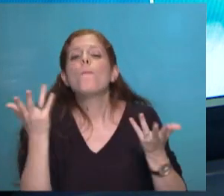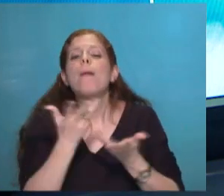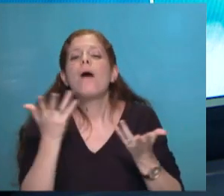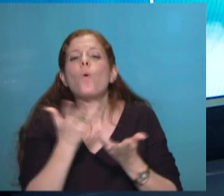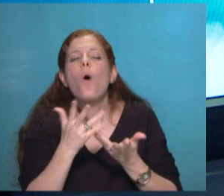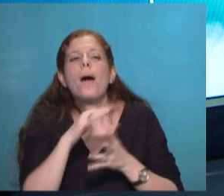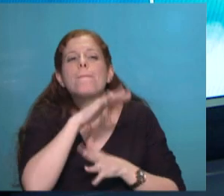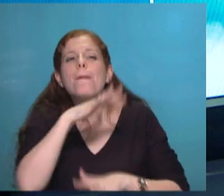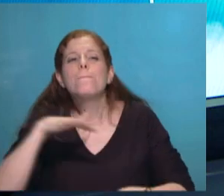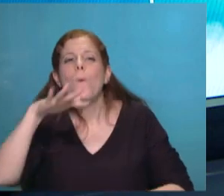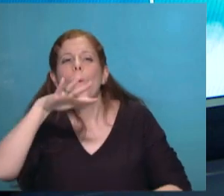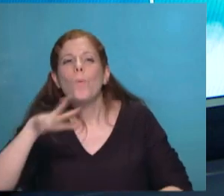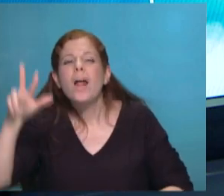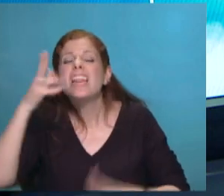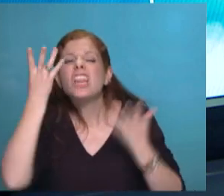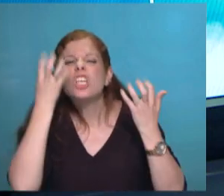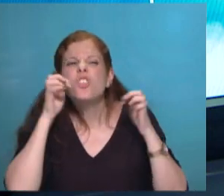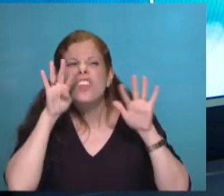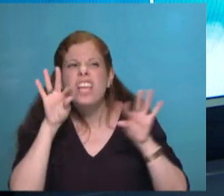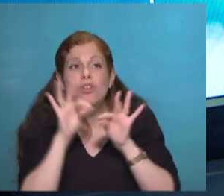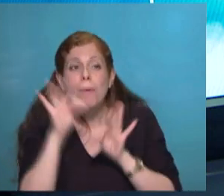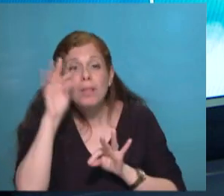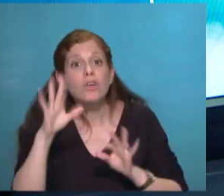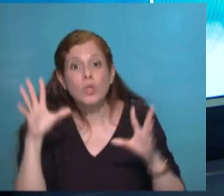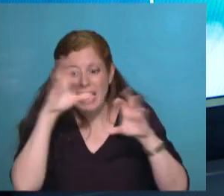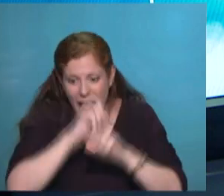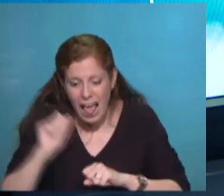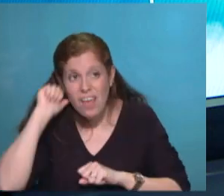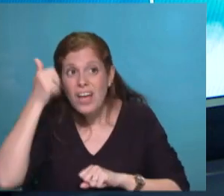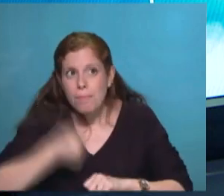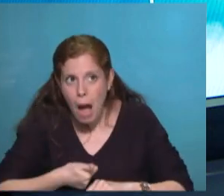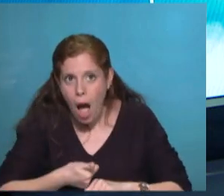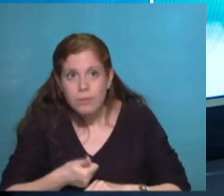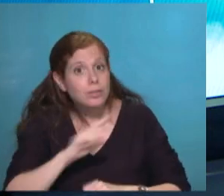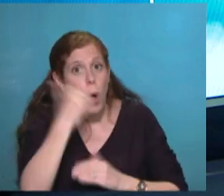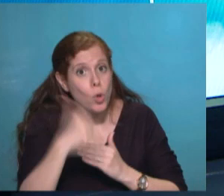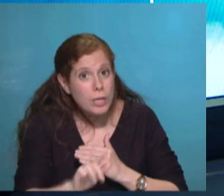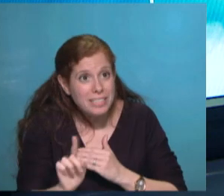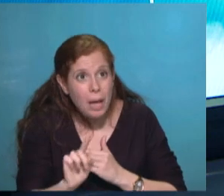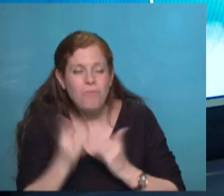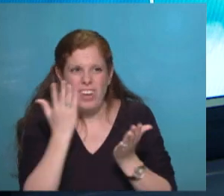גולן, 99 מילימטרים, ויש לנו עוד את הלילה ויש לנו את מחר. זה עוד לא הסתיים, ואלה כבר